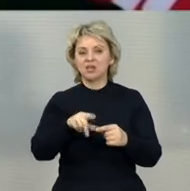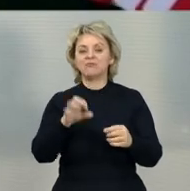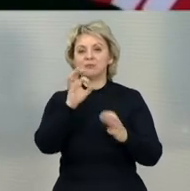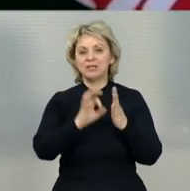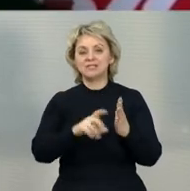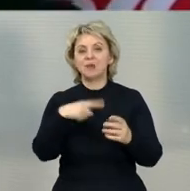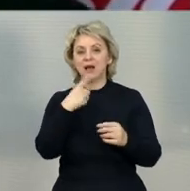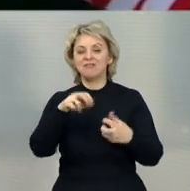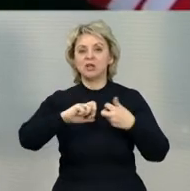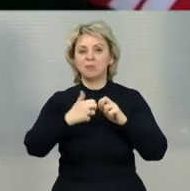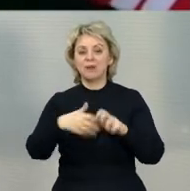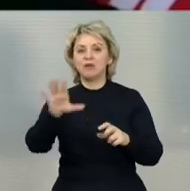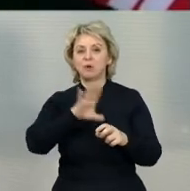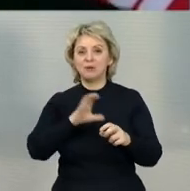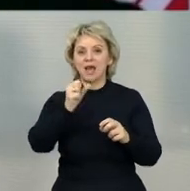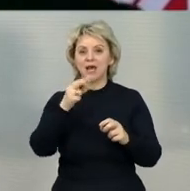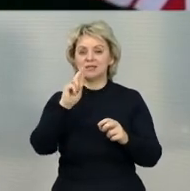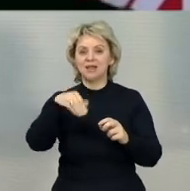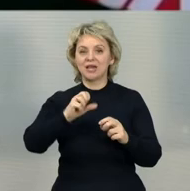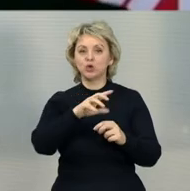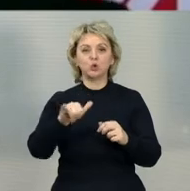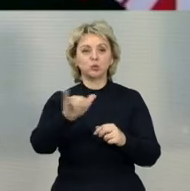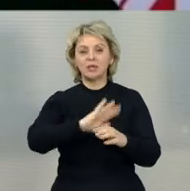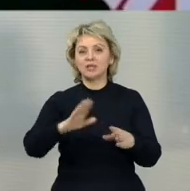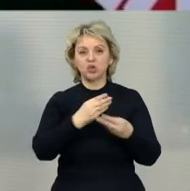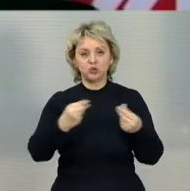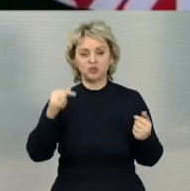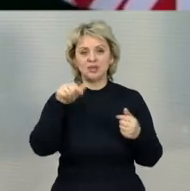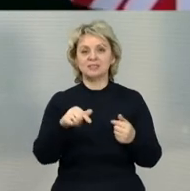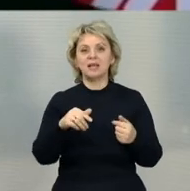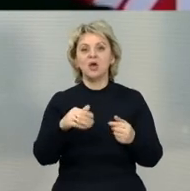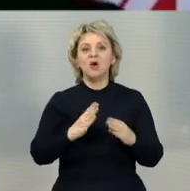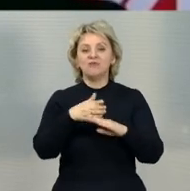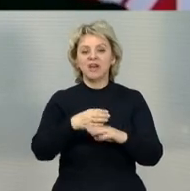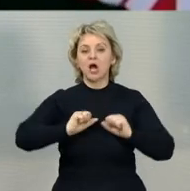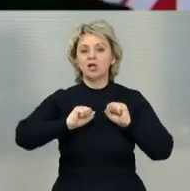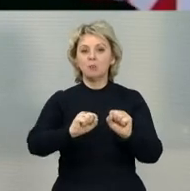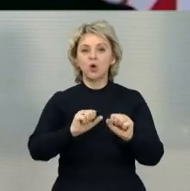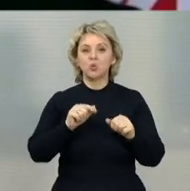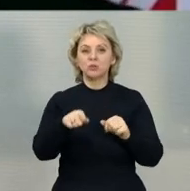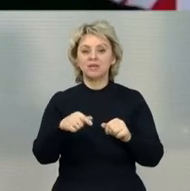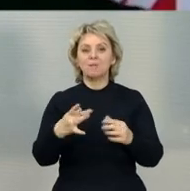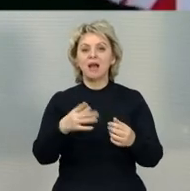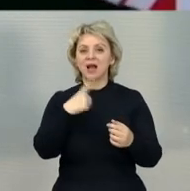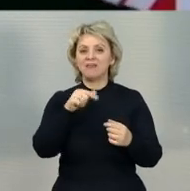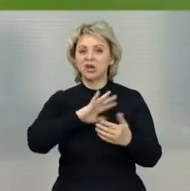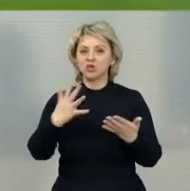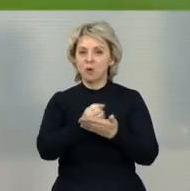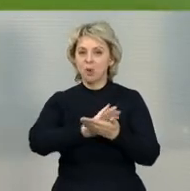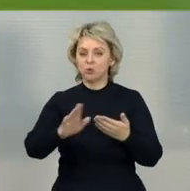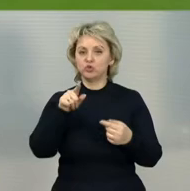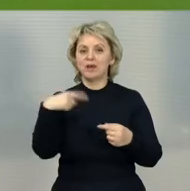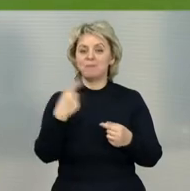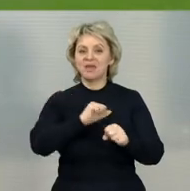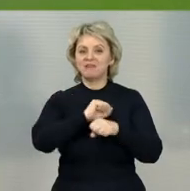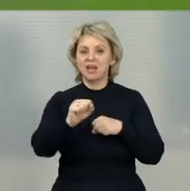как я говорил, проблемы в игре в атаке у нас есть, они никуда не ушли. Поэтому выход из обороны, мягко говоря, не получался.